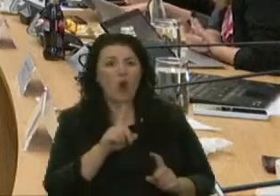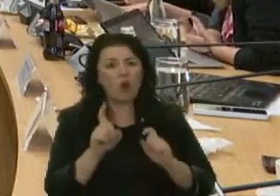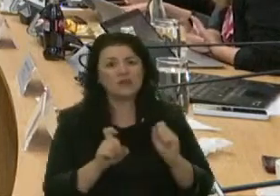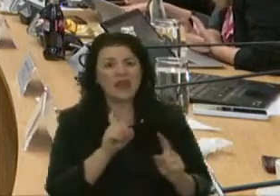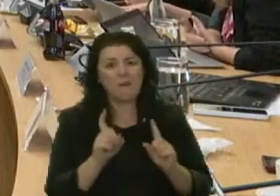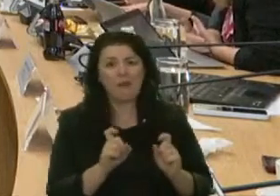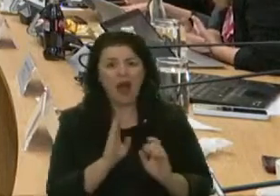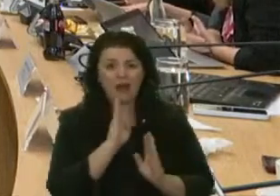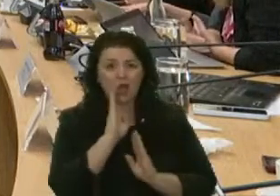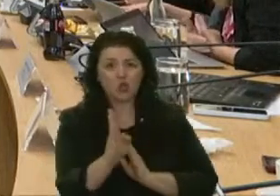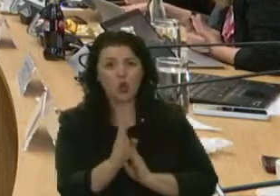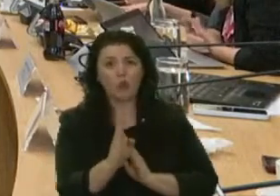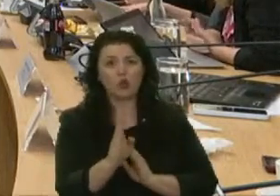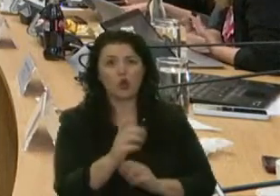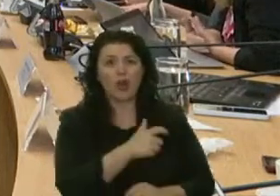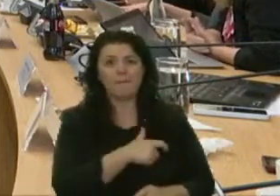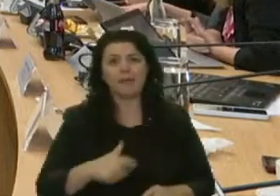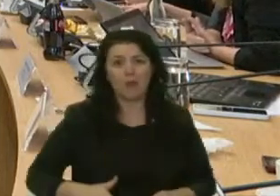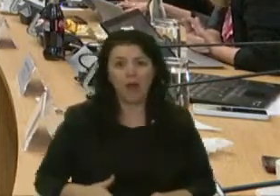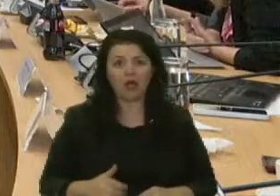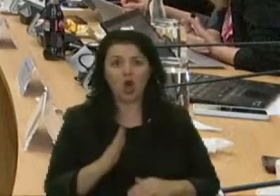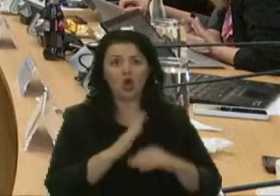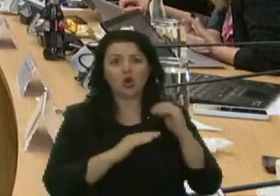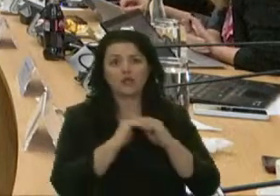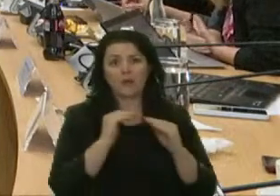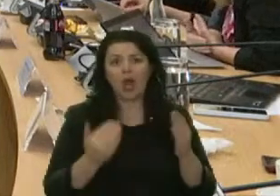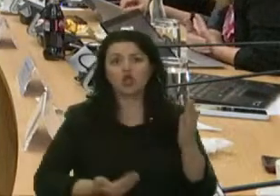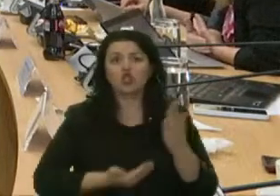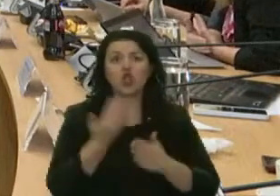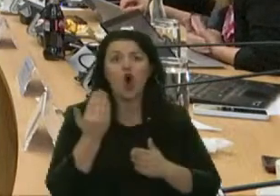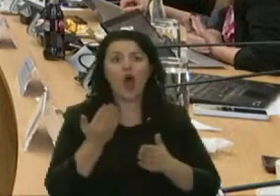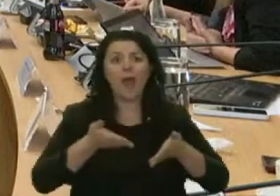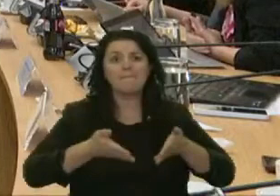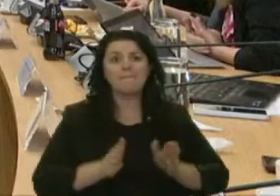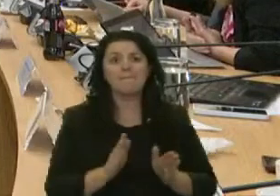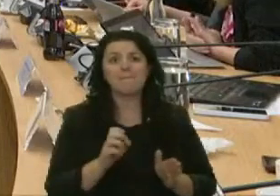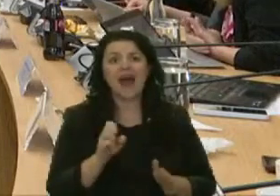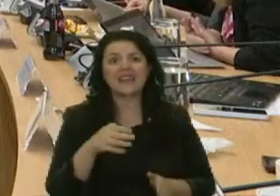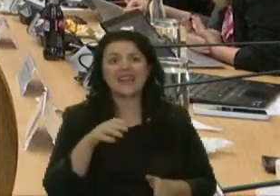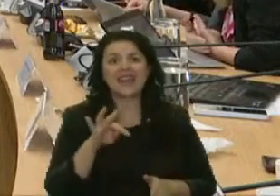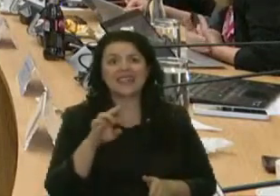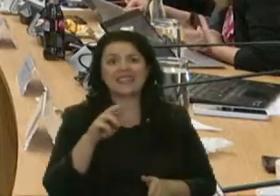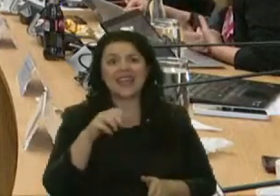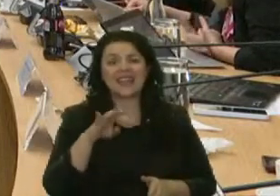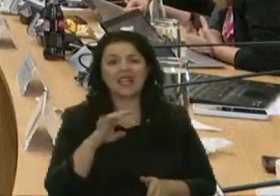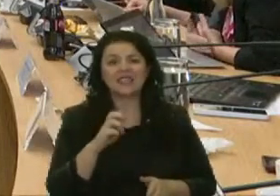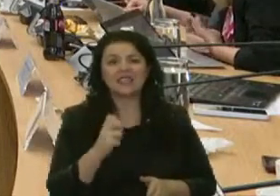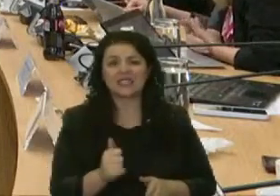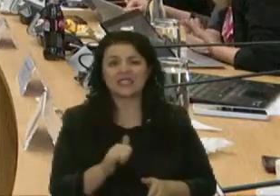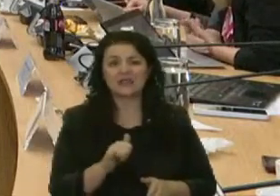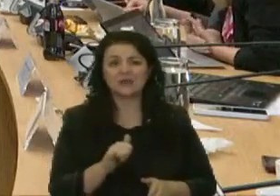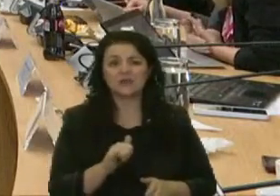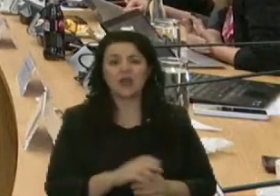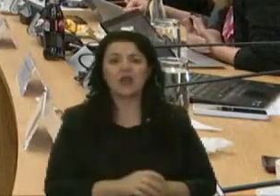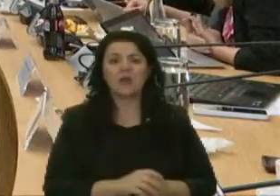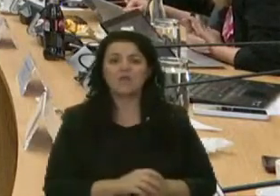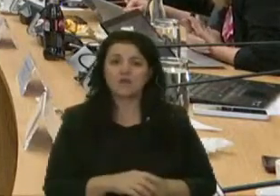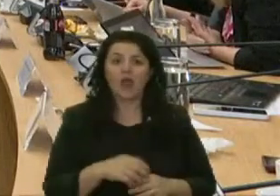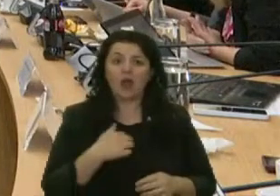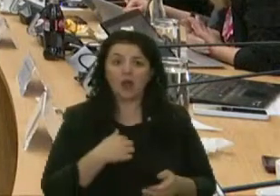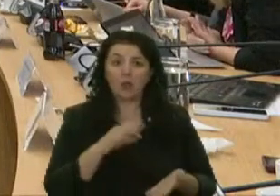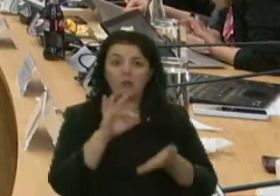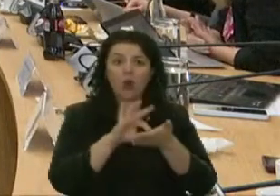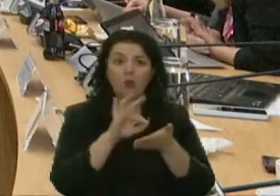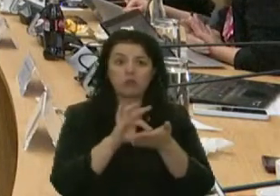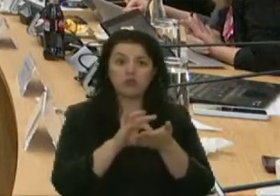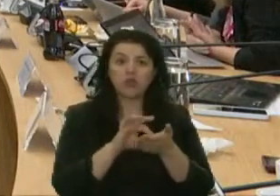întrebare legată de construirea unei noi maternități Noi am depus acest proiect și anul trecut și acum doi ani și el s a